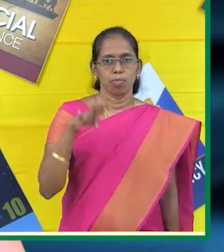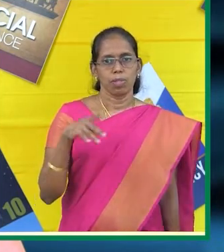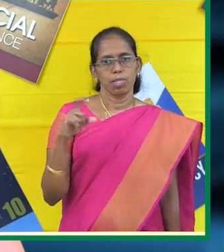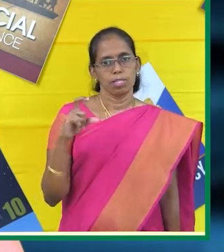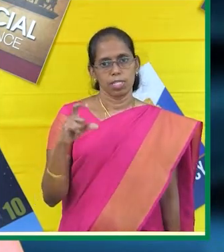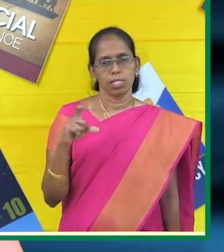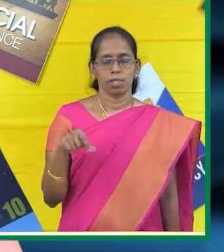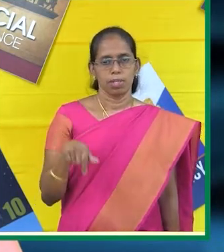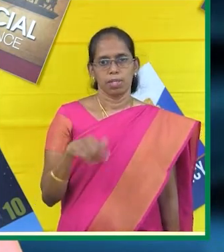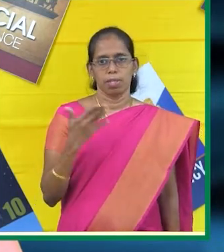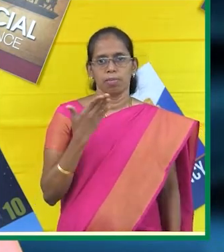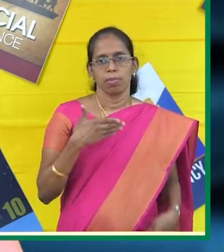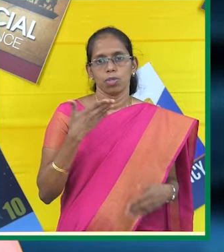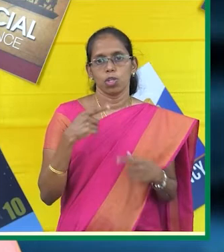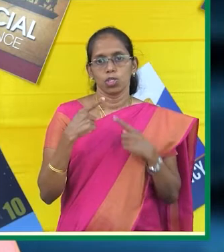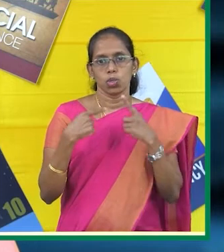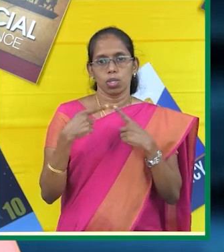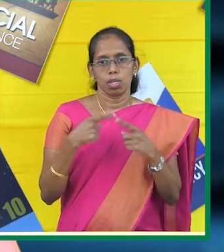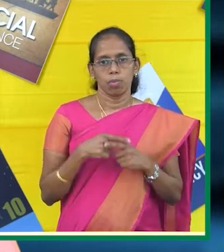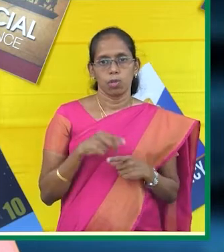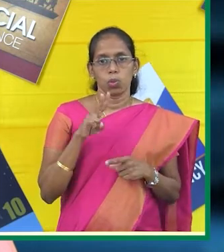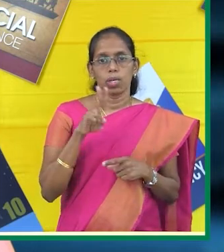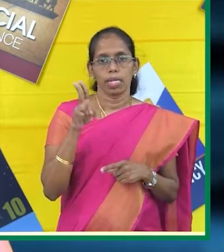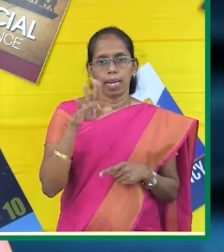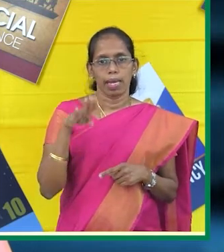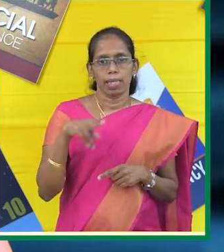29ஆம் நூற்றாண்டில் பற்றி நம்ம பேசுகிறோம். 29th century